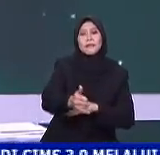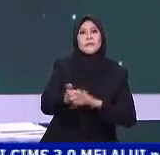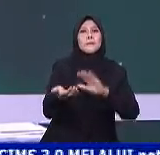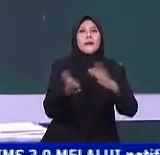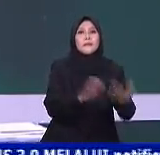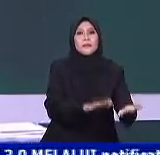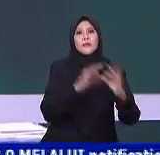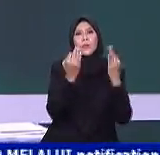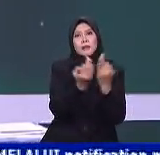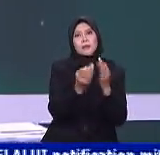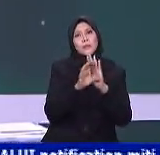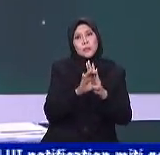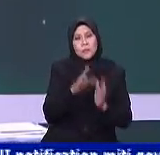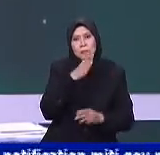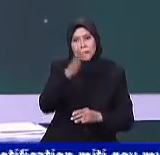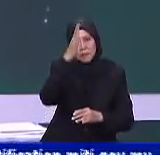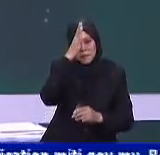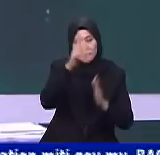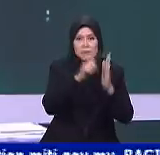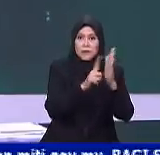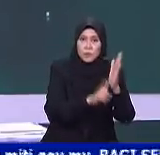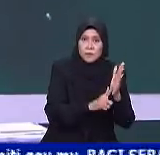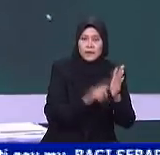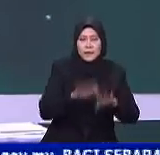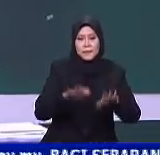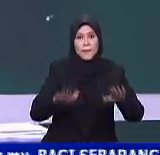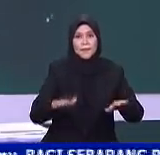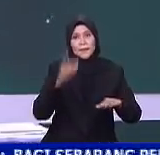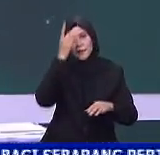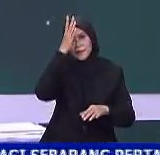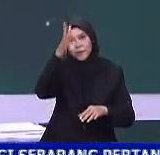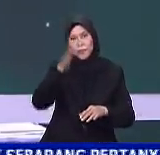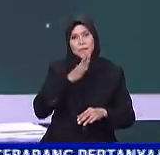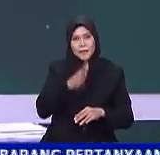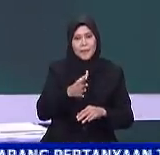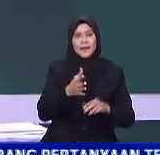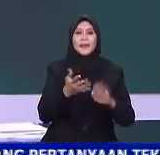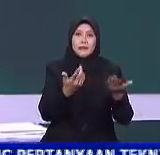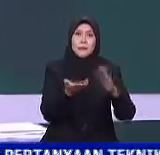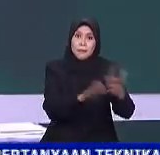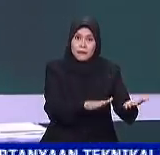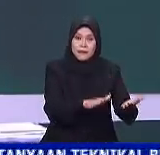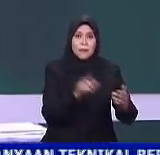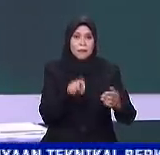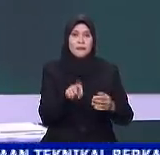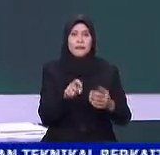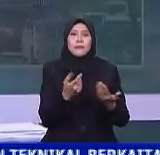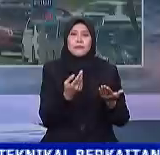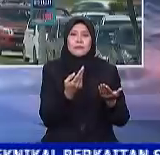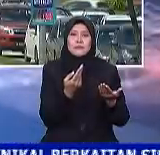keluarga terdekat, iaitu ibu bapa, bapa mertua, adik beradik, datuk, nenek dan begitu. Dan